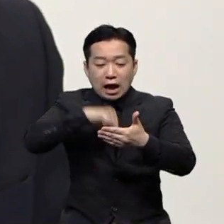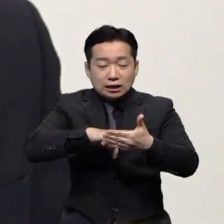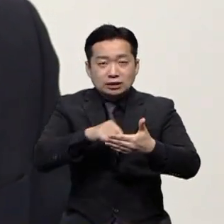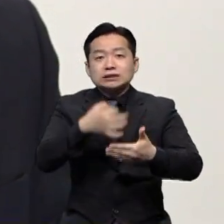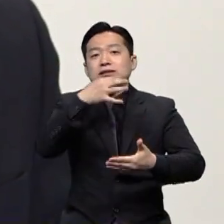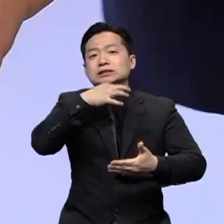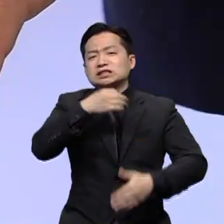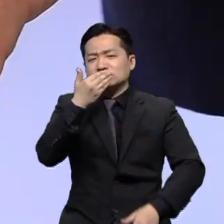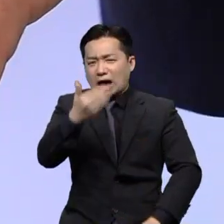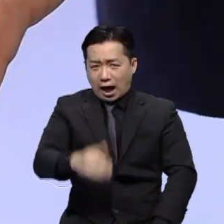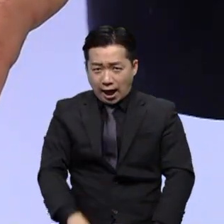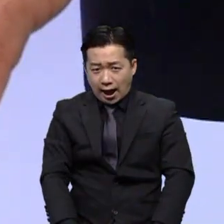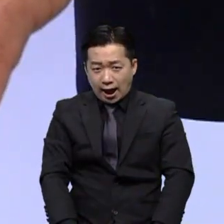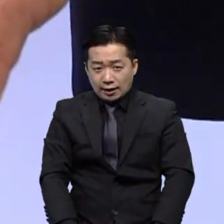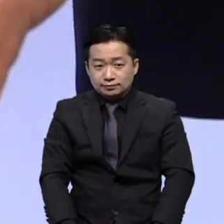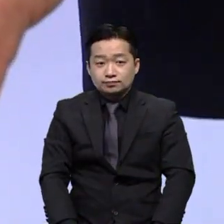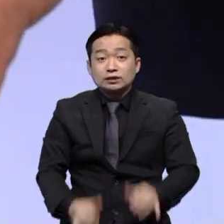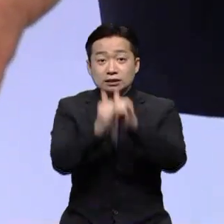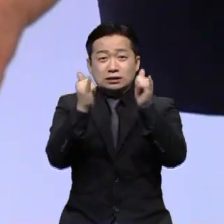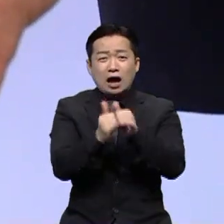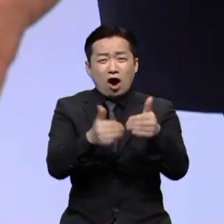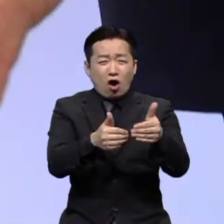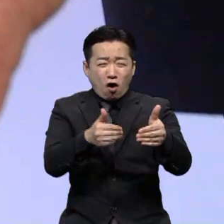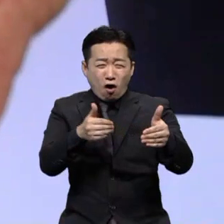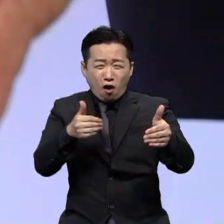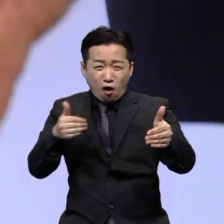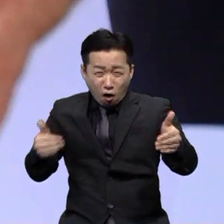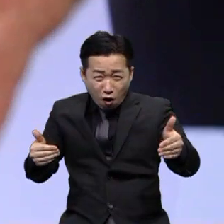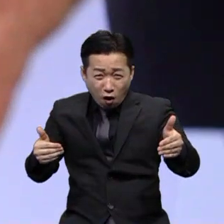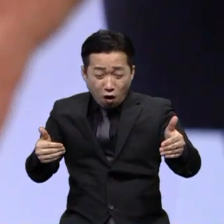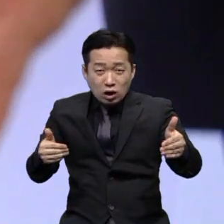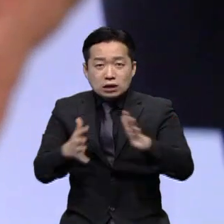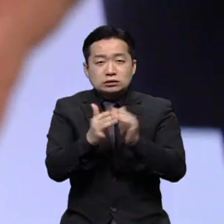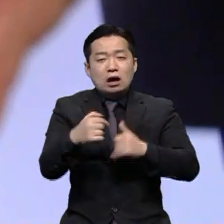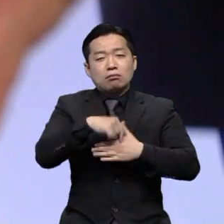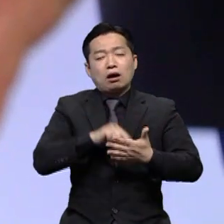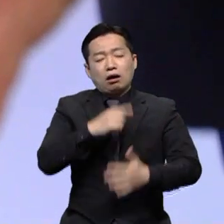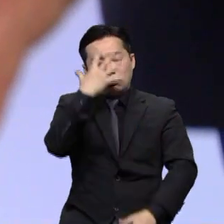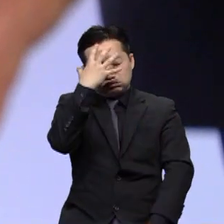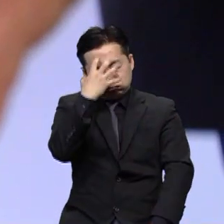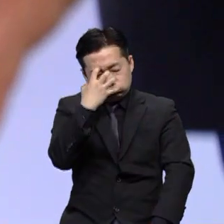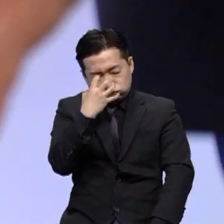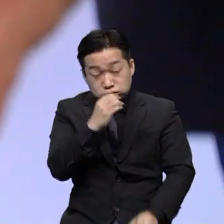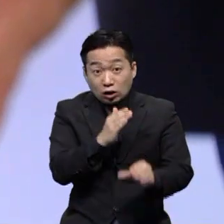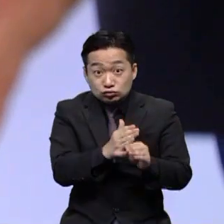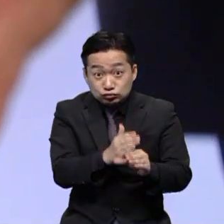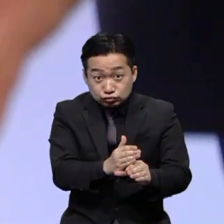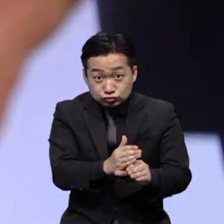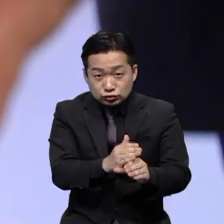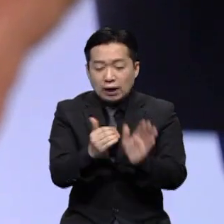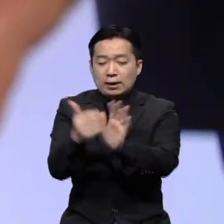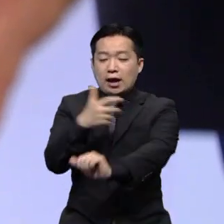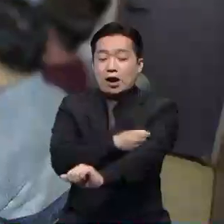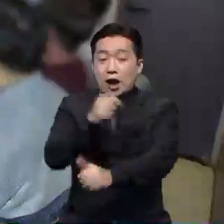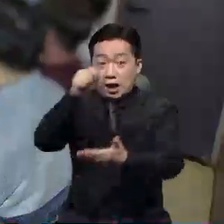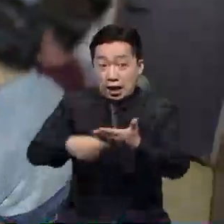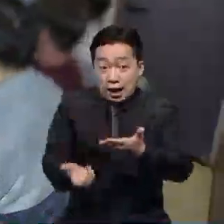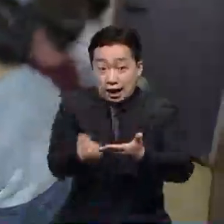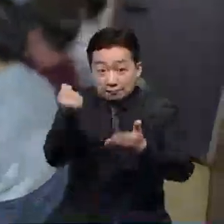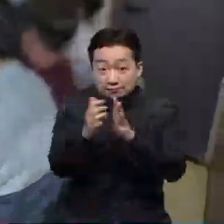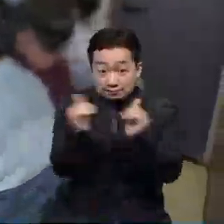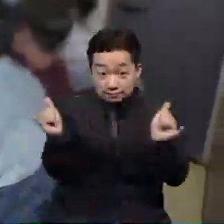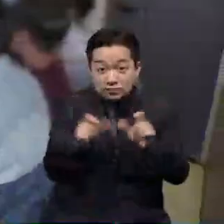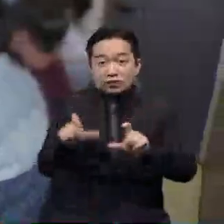가능합니다. 사회적 거리두기 강화된 후에 우울증 많이 늘어나고 있는데 백신 여권 소지자에게 조금